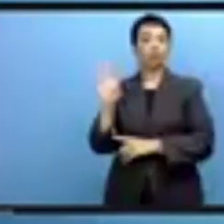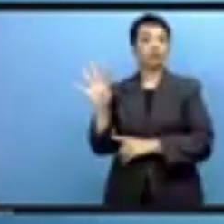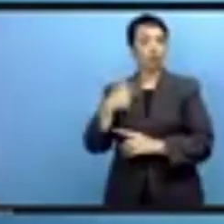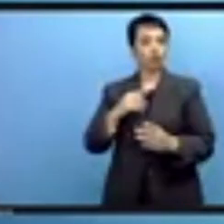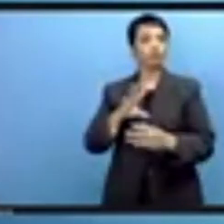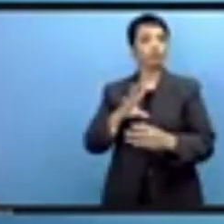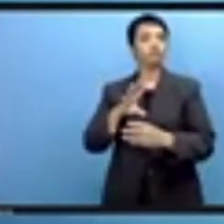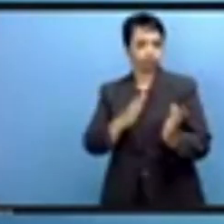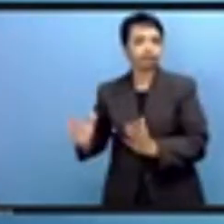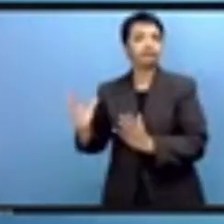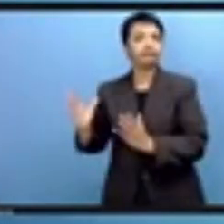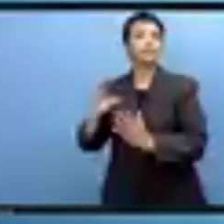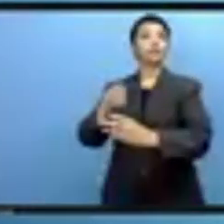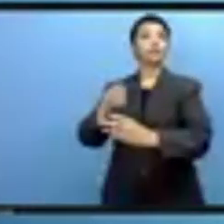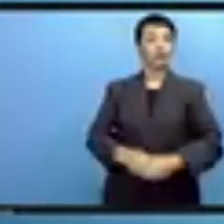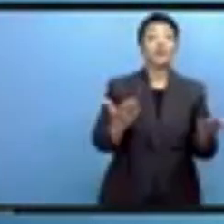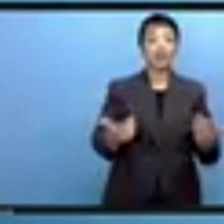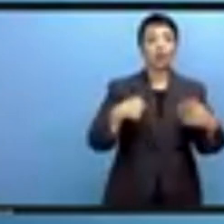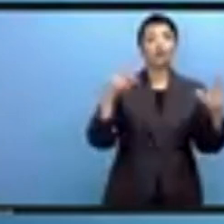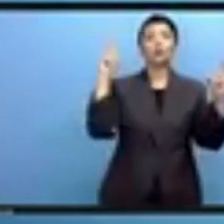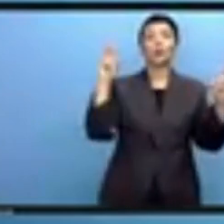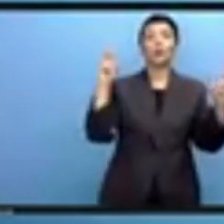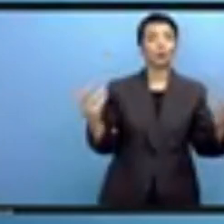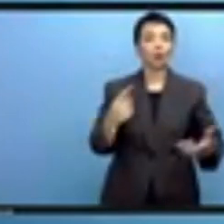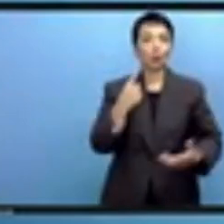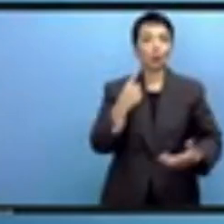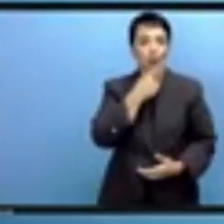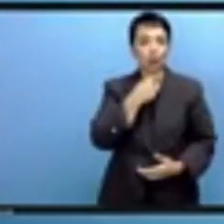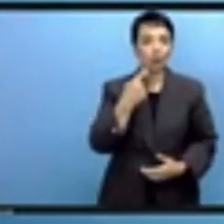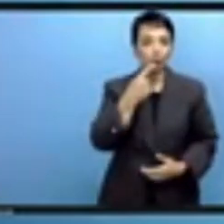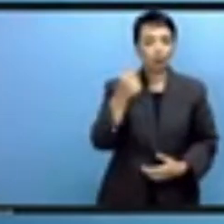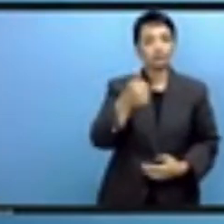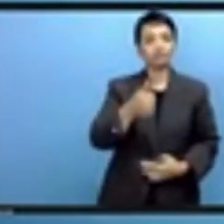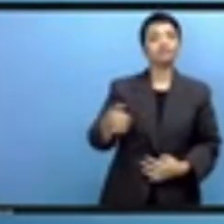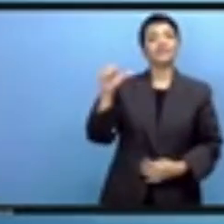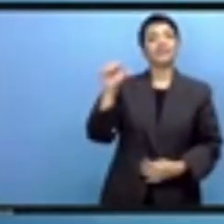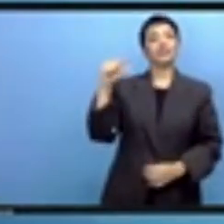会议呢，也将会讨论这个我们的全球的数字契约，以及